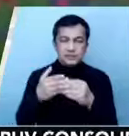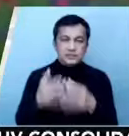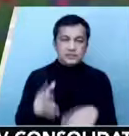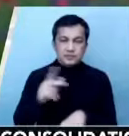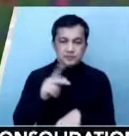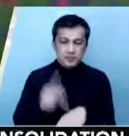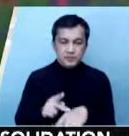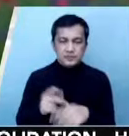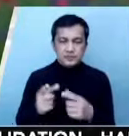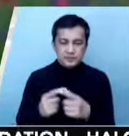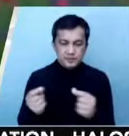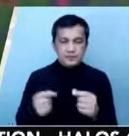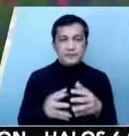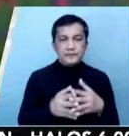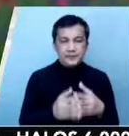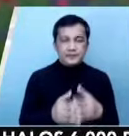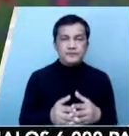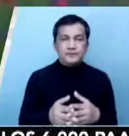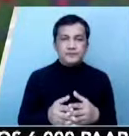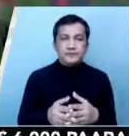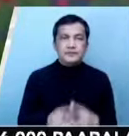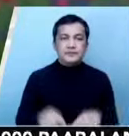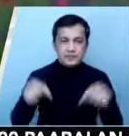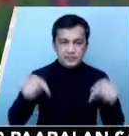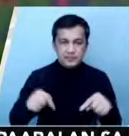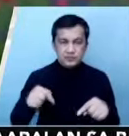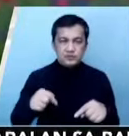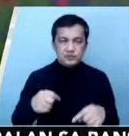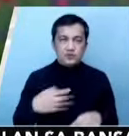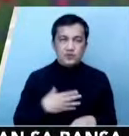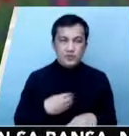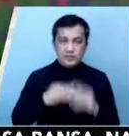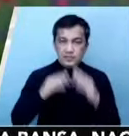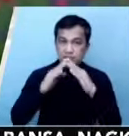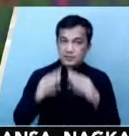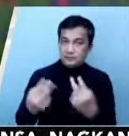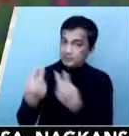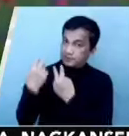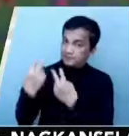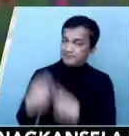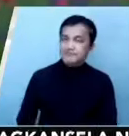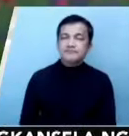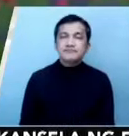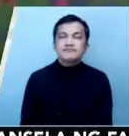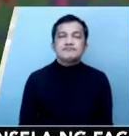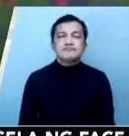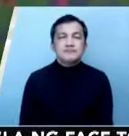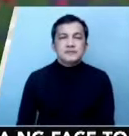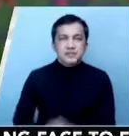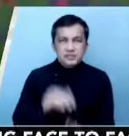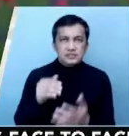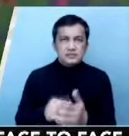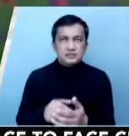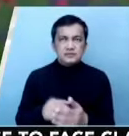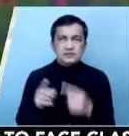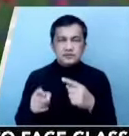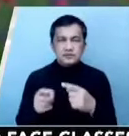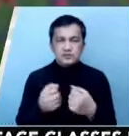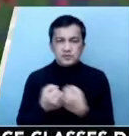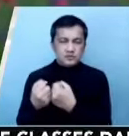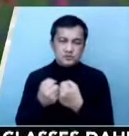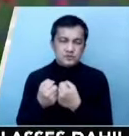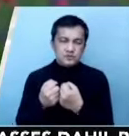at Amerika, rito sa White House na nakikita niyo po sa aking likuran. Sa gitna po ito ng tumitinding tensyon sa West Philippine